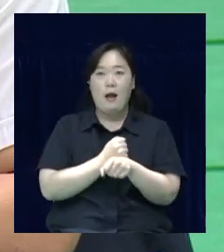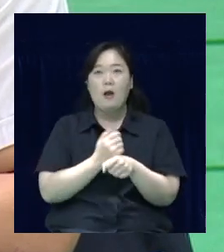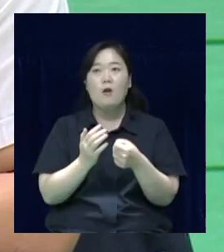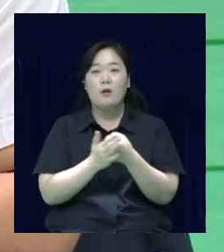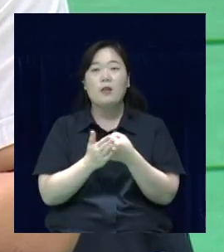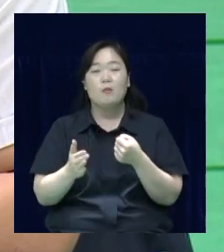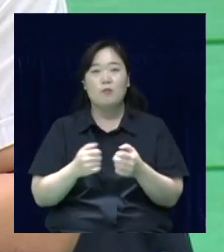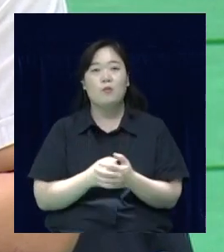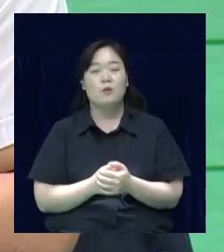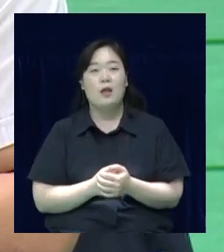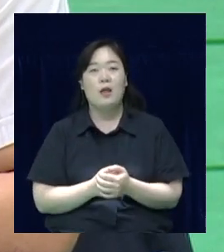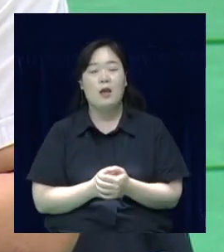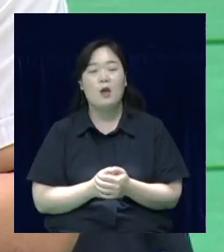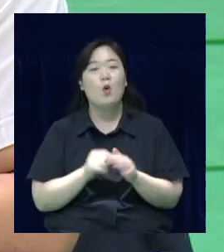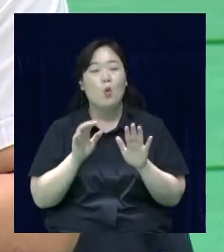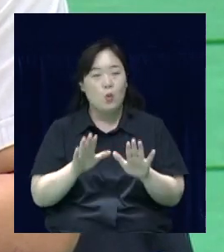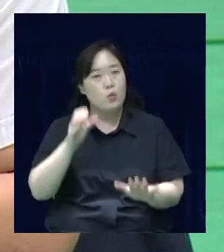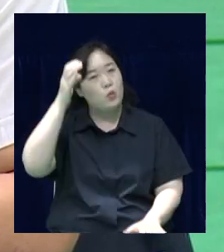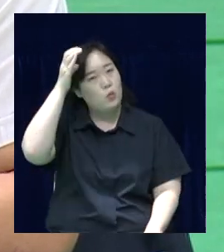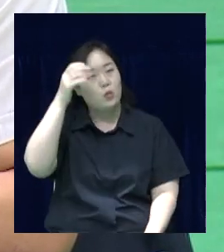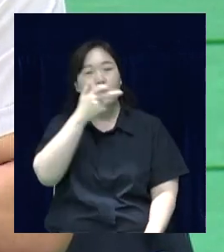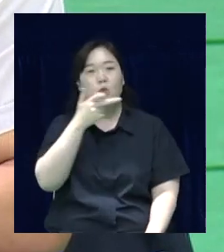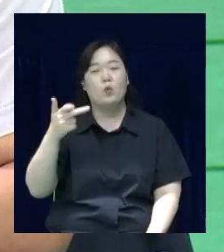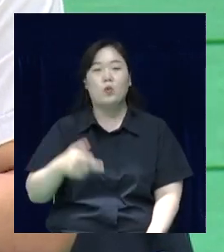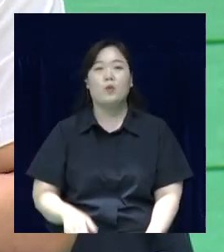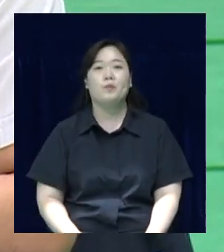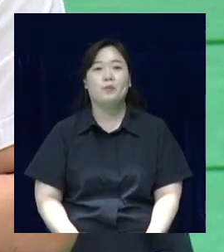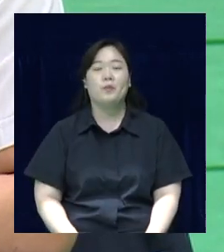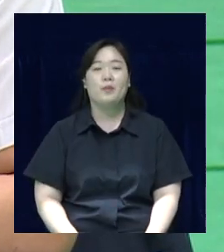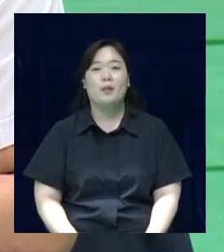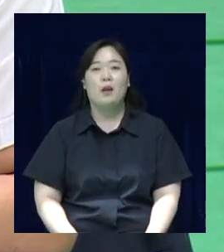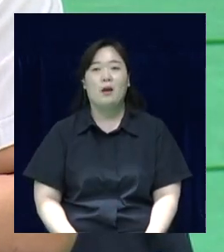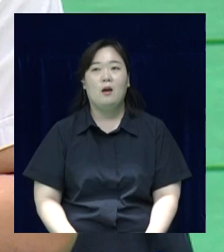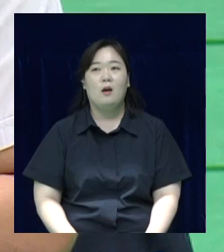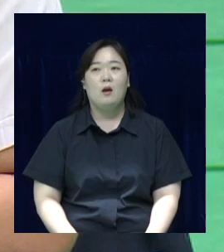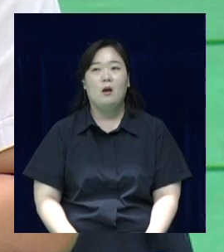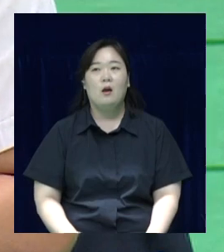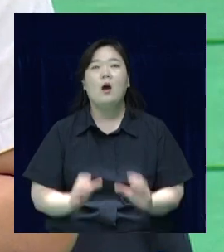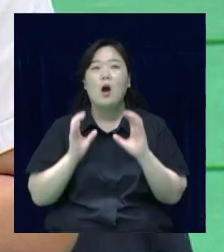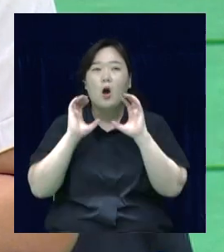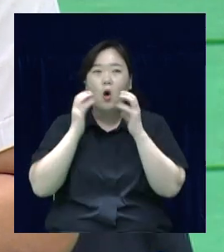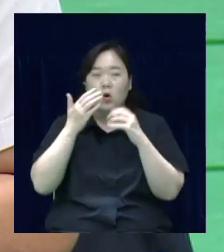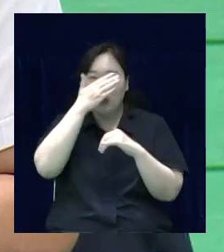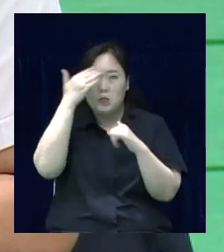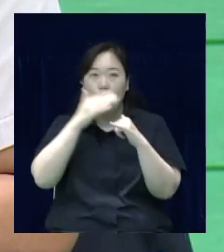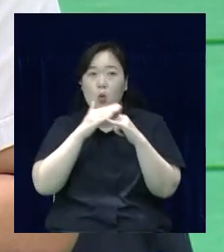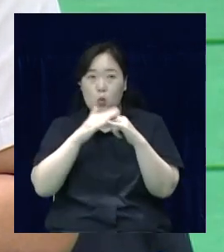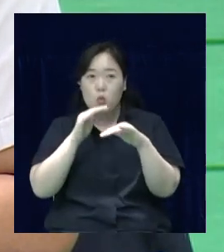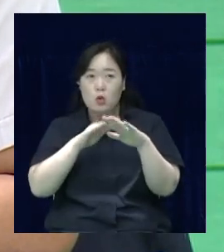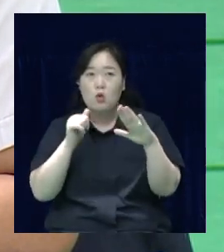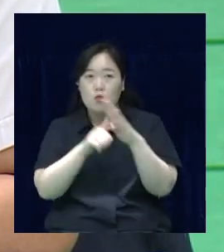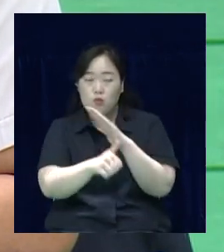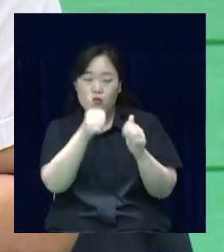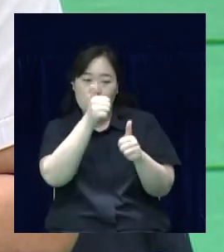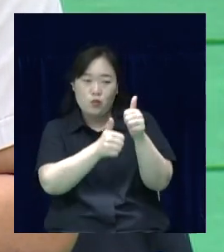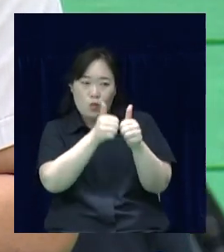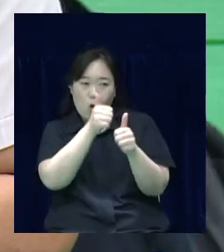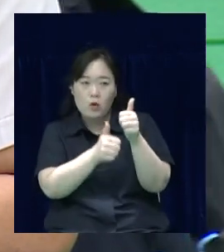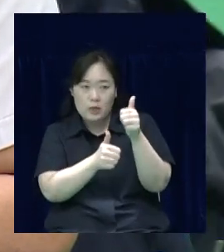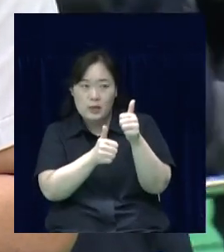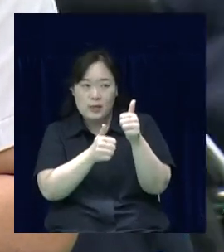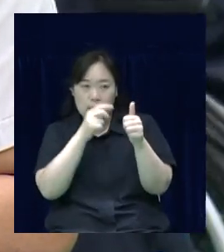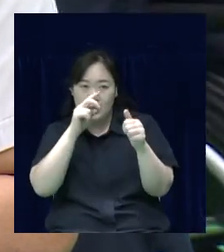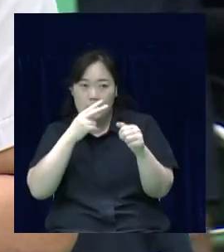선수를 발굴하는데 굉장히 의미 있는 대회라고 생각되어집니다. 그렇습니다. 사실 이렇게 좀 어린 선수들, 청소년 선수들이 경기를 펼치다